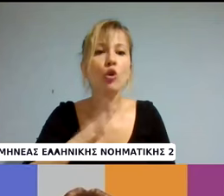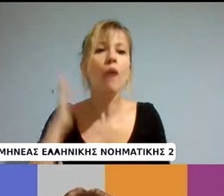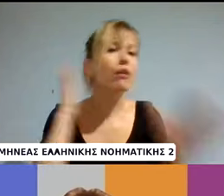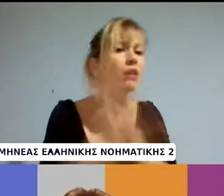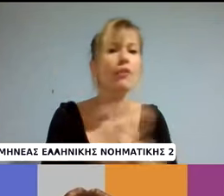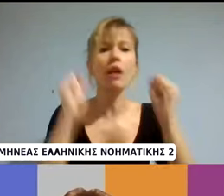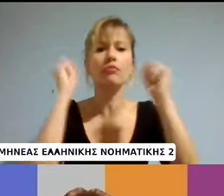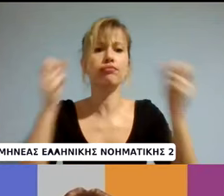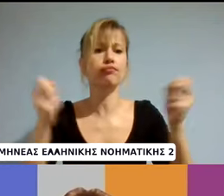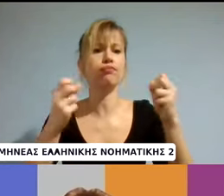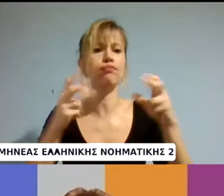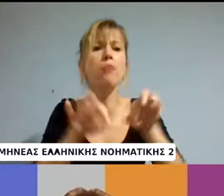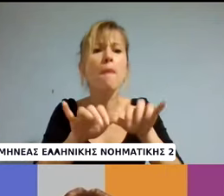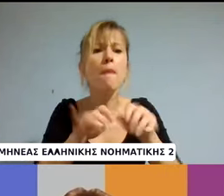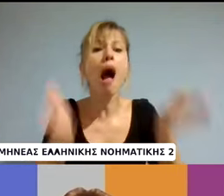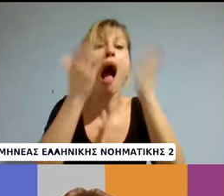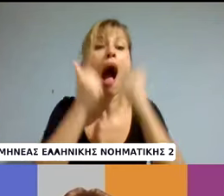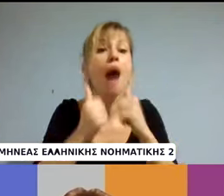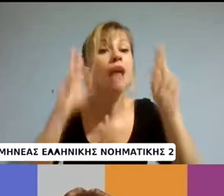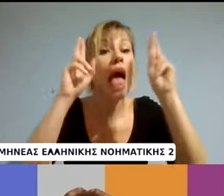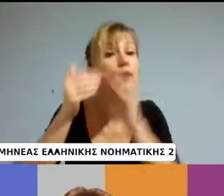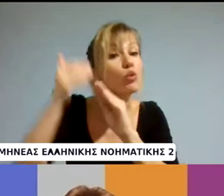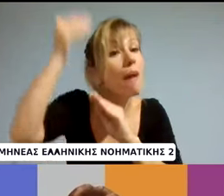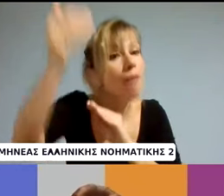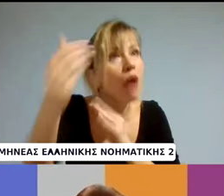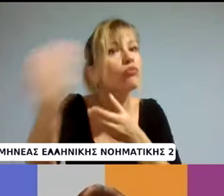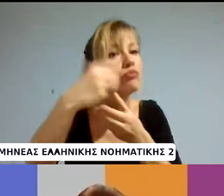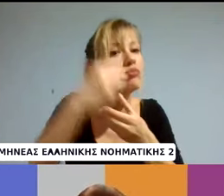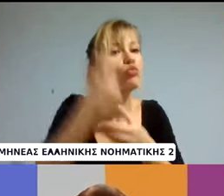αυτό, θα μπουν και αυτές οι υπηρεσίες, φαντάζομαι.